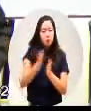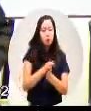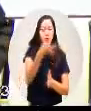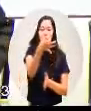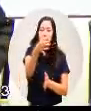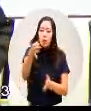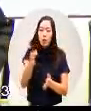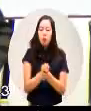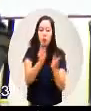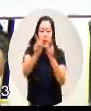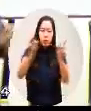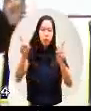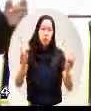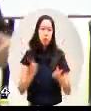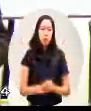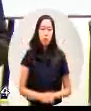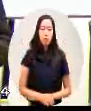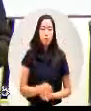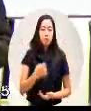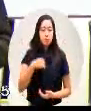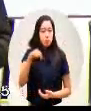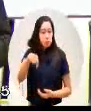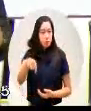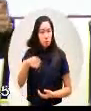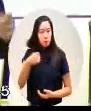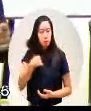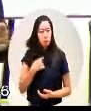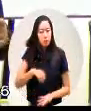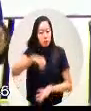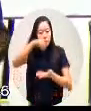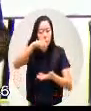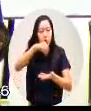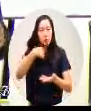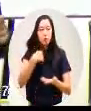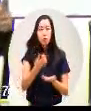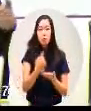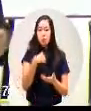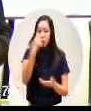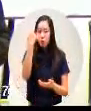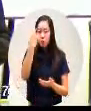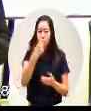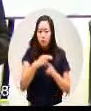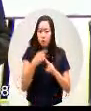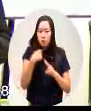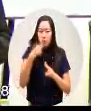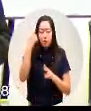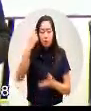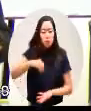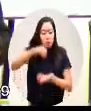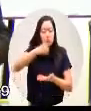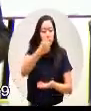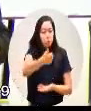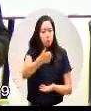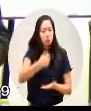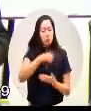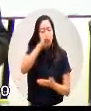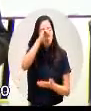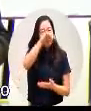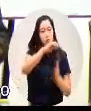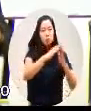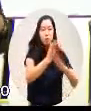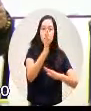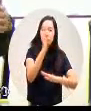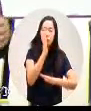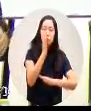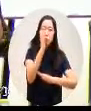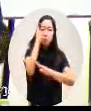啊，债务啦吼、哦，所以讲我这部分遮。我相信讲议员提出好的建议啦吼，嘛希望讲咱市府这边